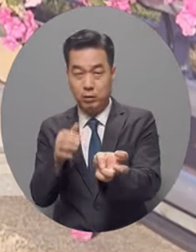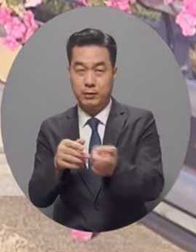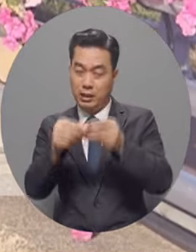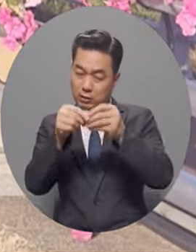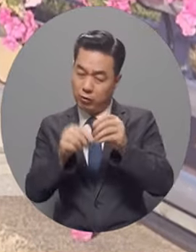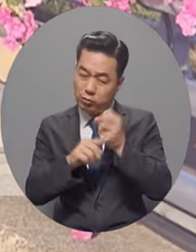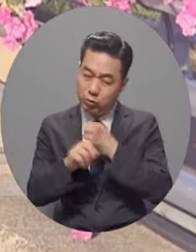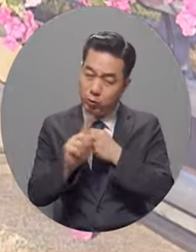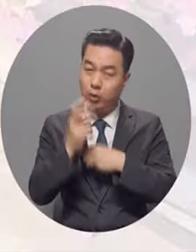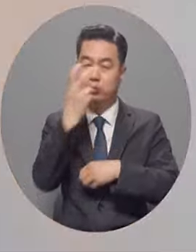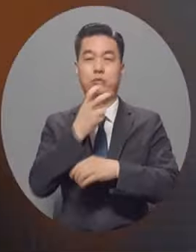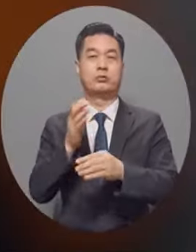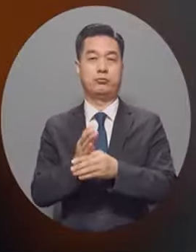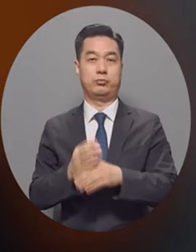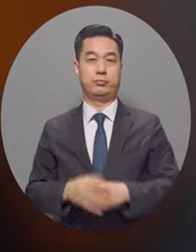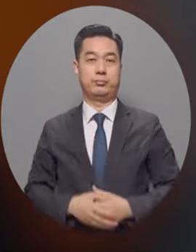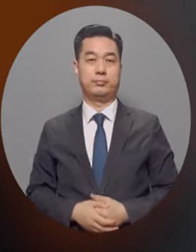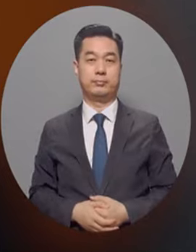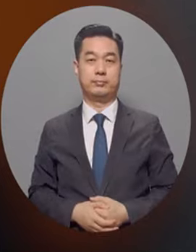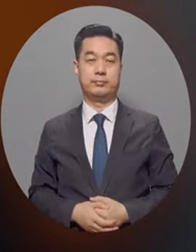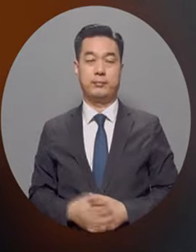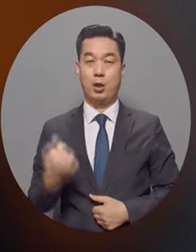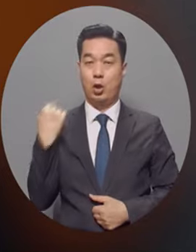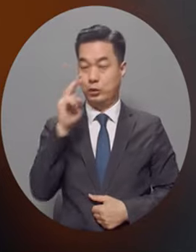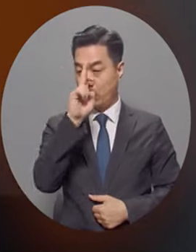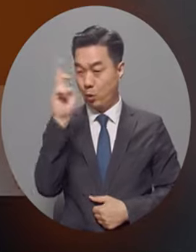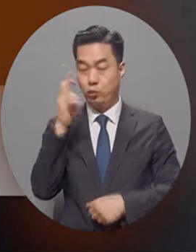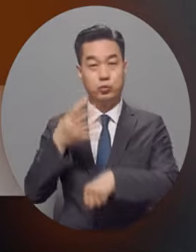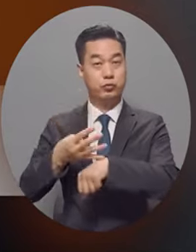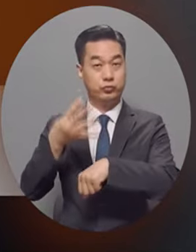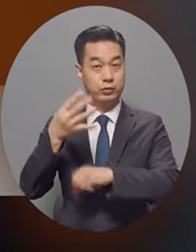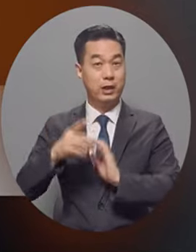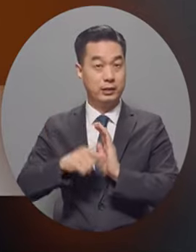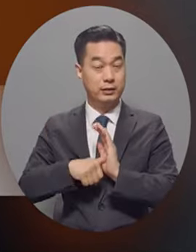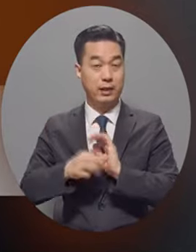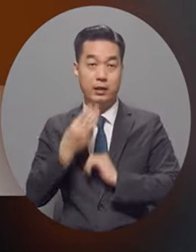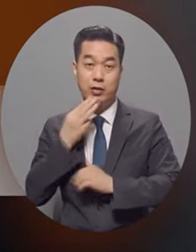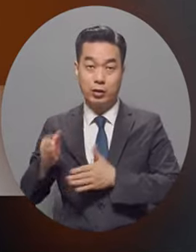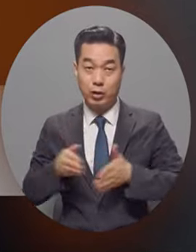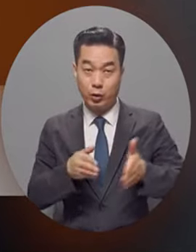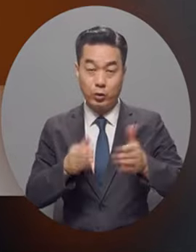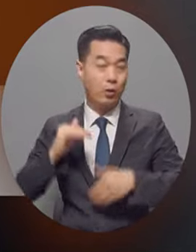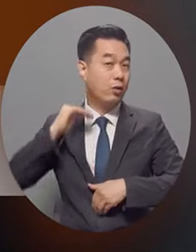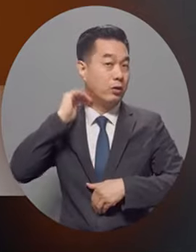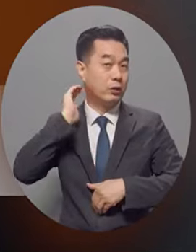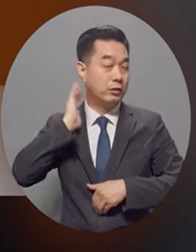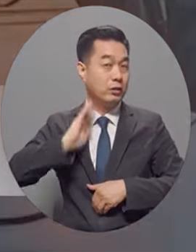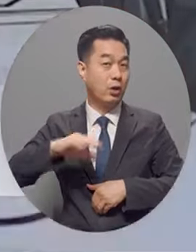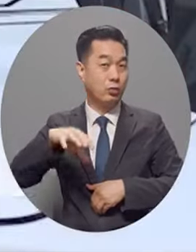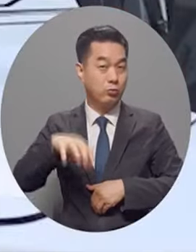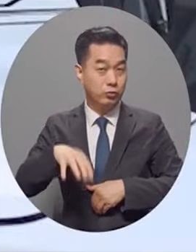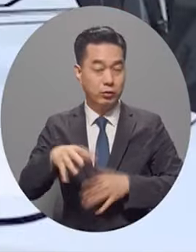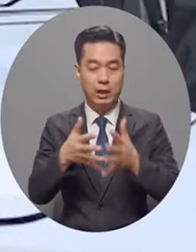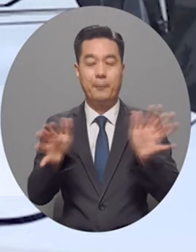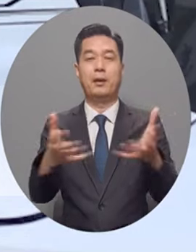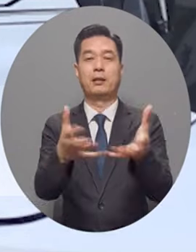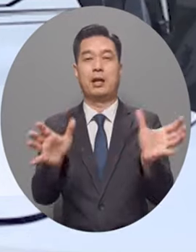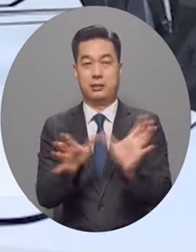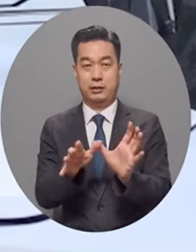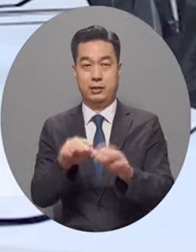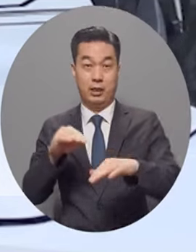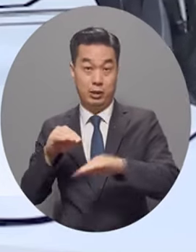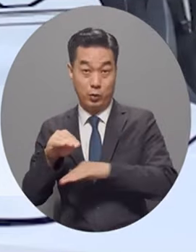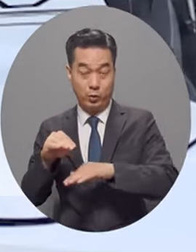경의를 조사하고 있습니다 어제 오후 4시쯤 경기 의정부 시에 있는 한 아파트 단지에서 승용차가